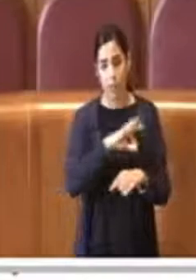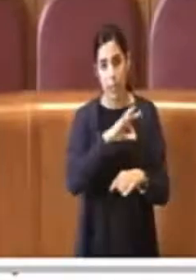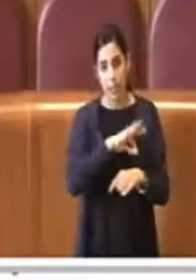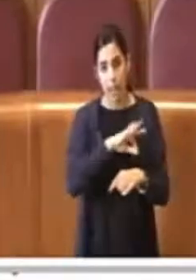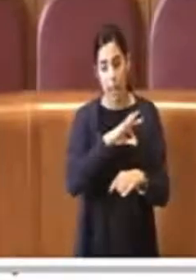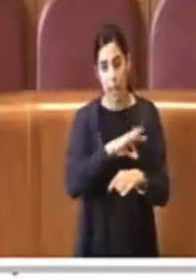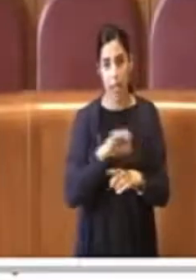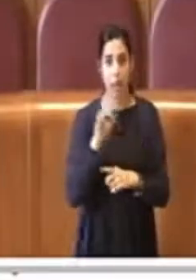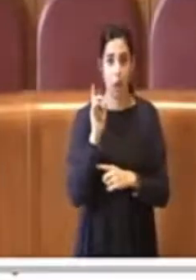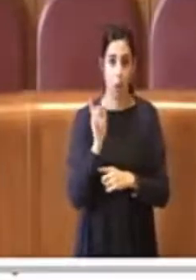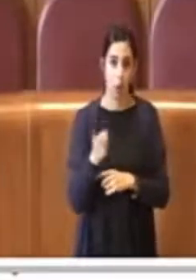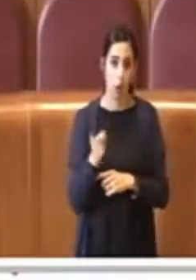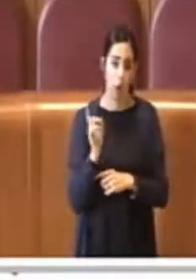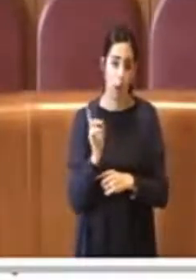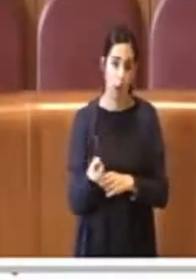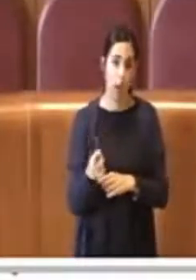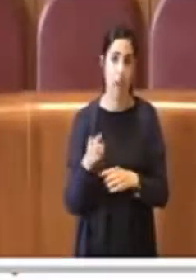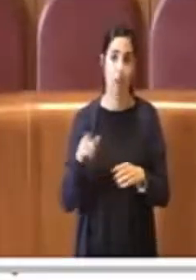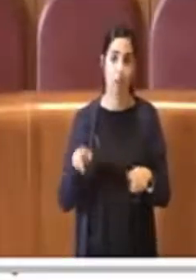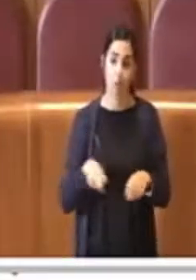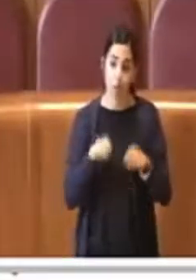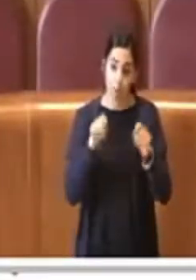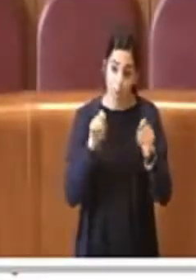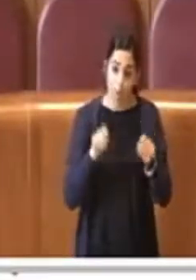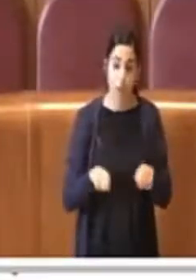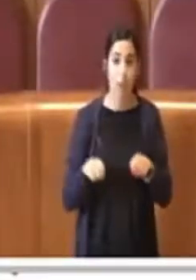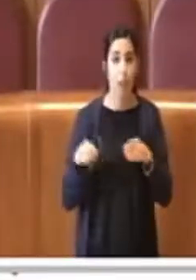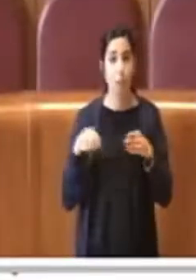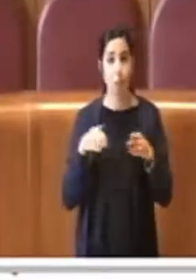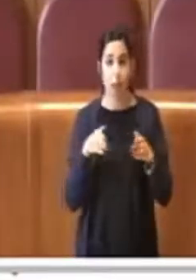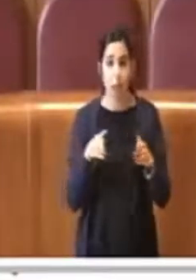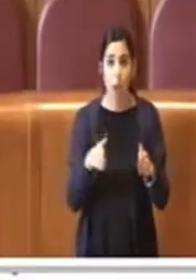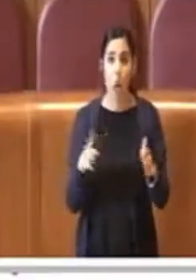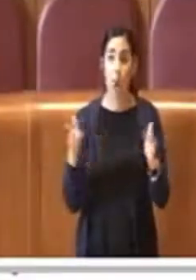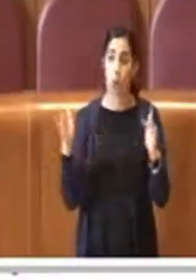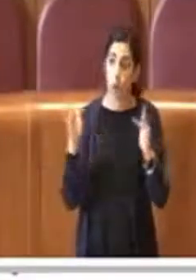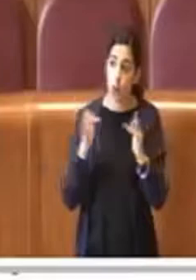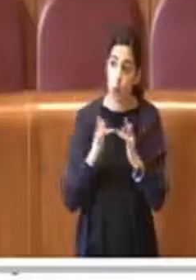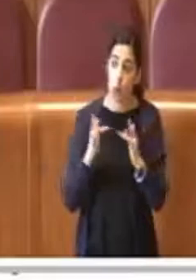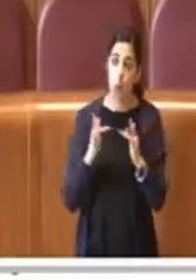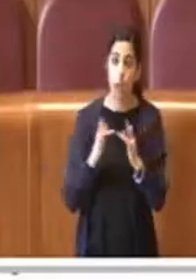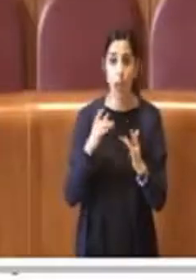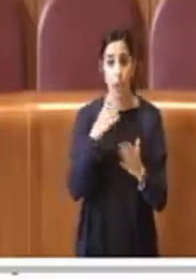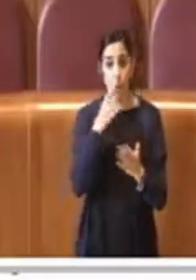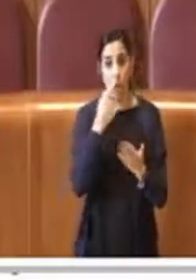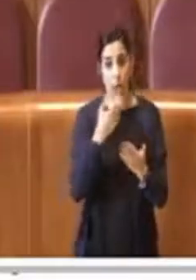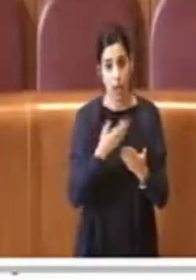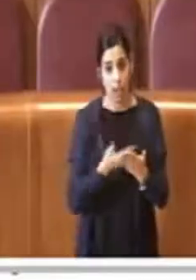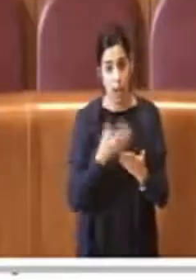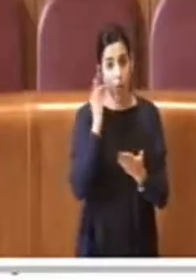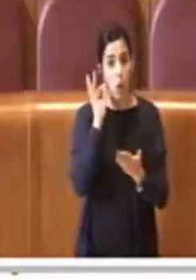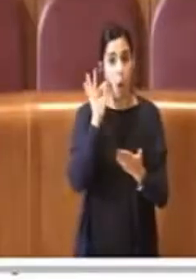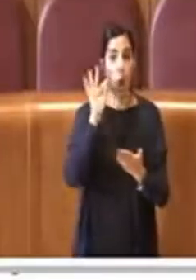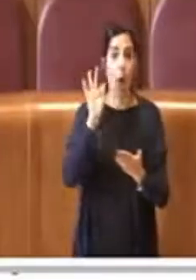di avviare un percorso, un contatto. È un percorso idoneo a dare delle